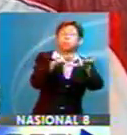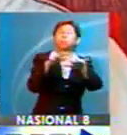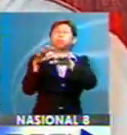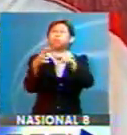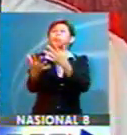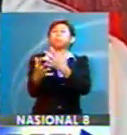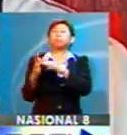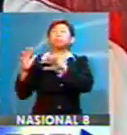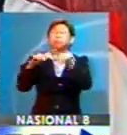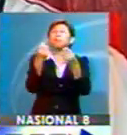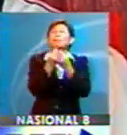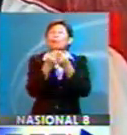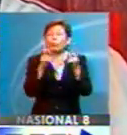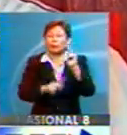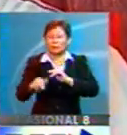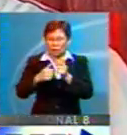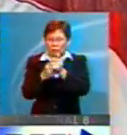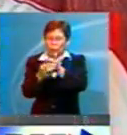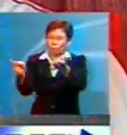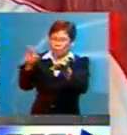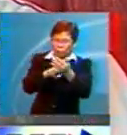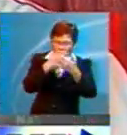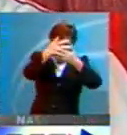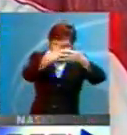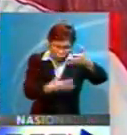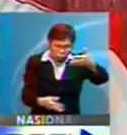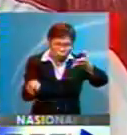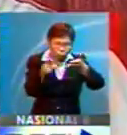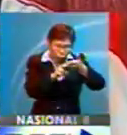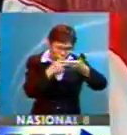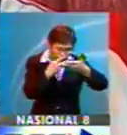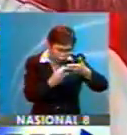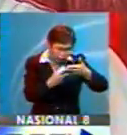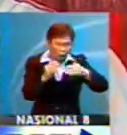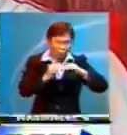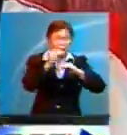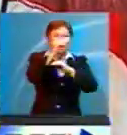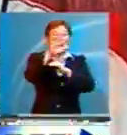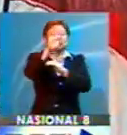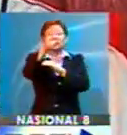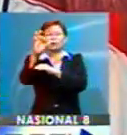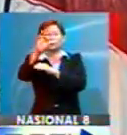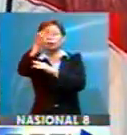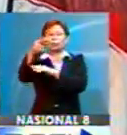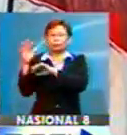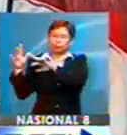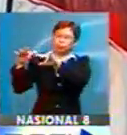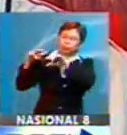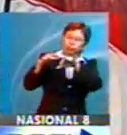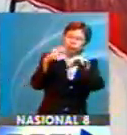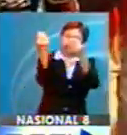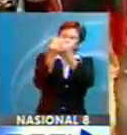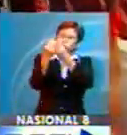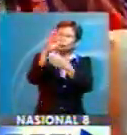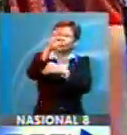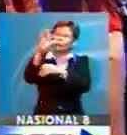sini? Okay, kalau menurut rekod yang kami ada, iaitu setakat ni ada lebih daripada 900 ribu pengunjung ya,